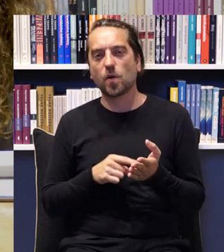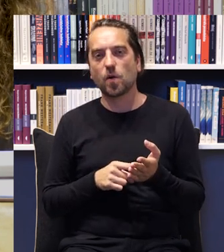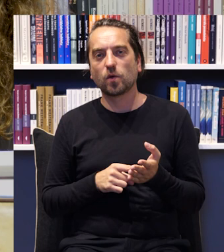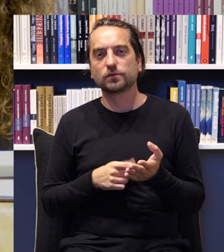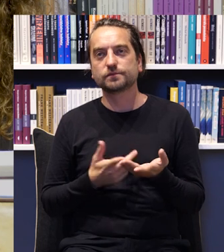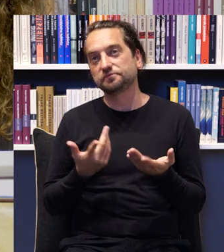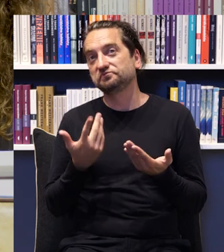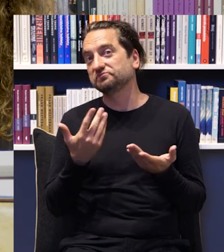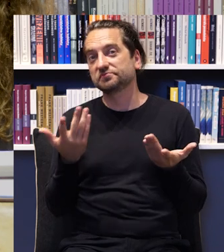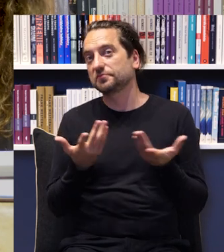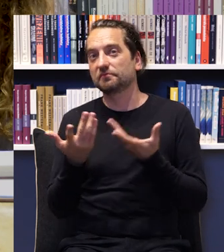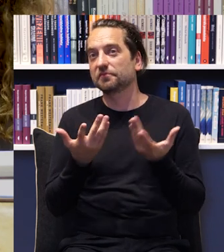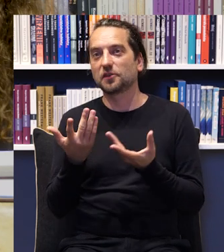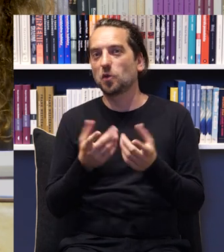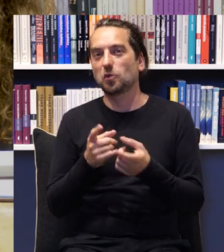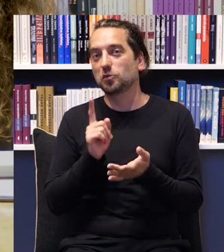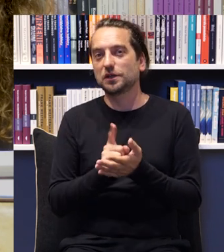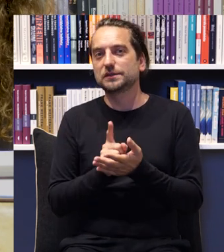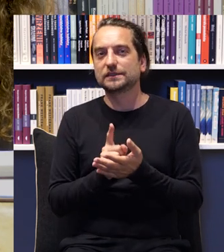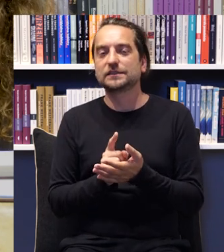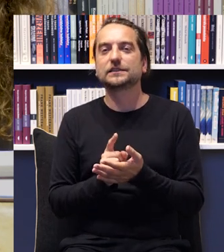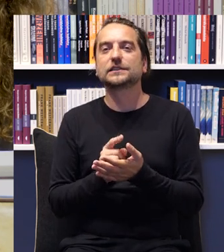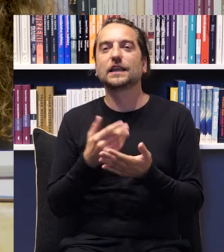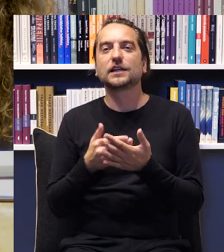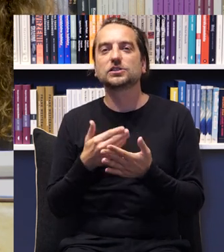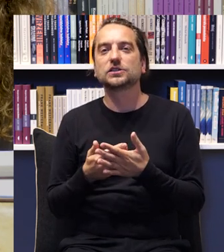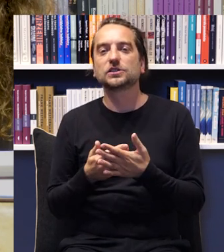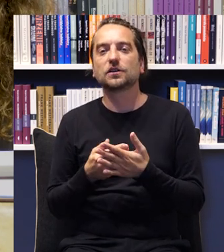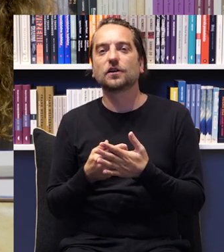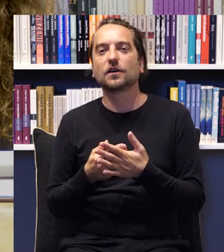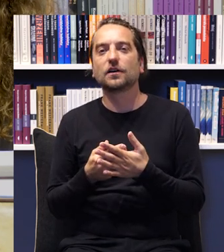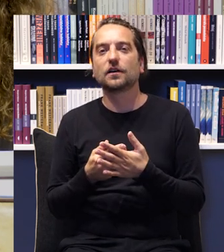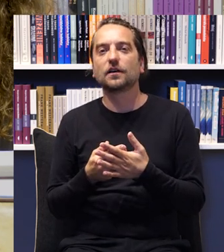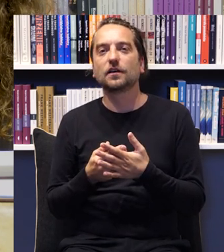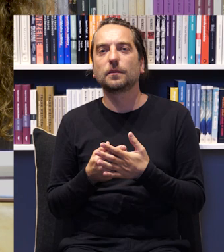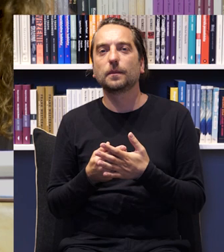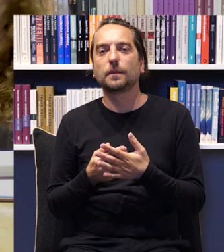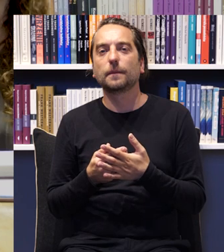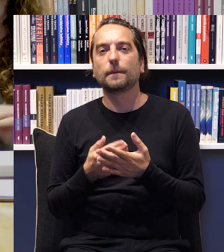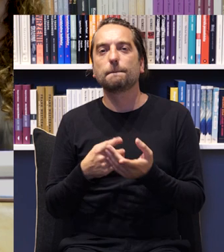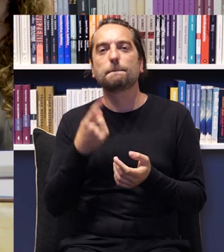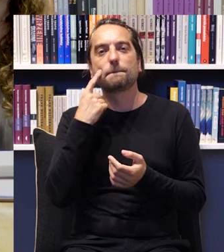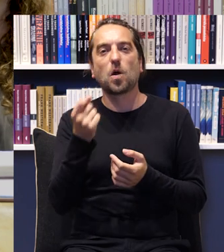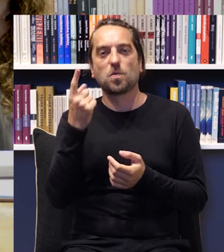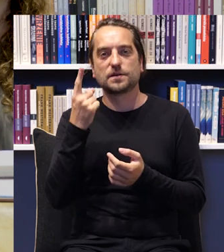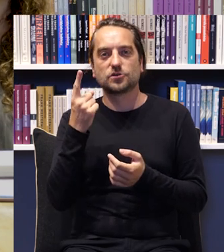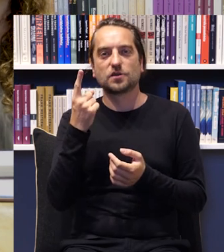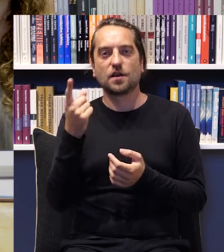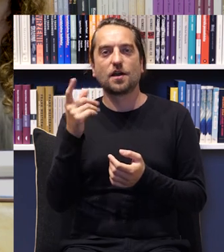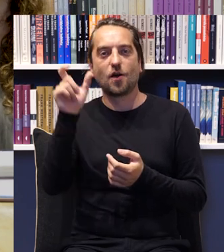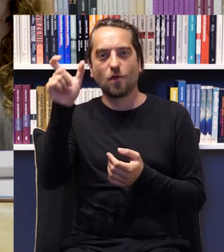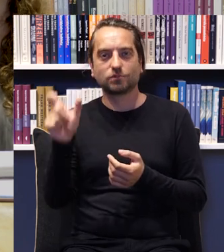prostu wyszło w trakcie. Może przez to, że... znaczy tak, no bo idea była taka, że bohaterka